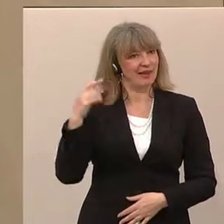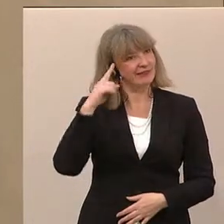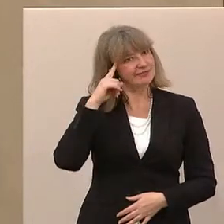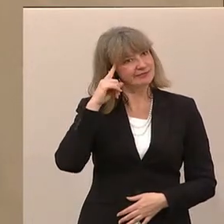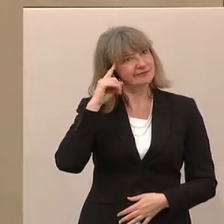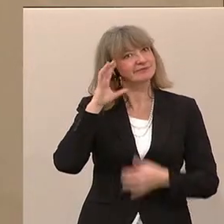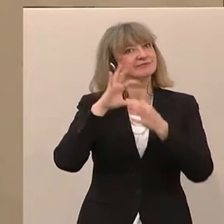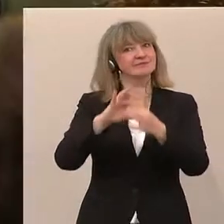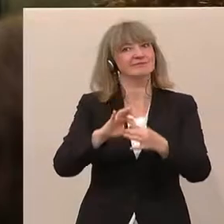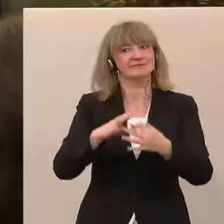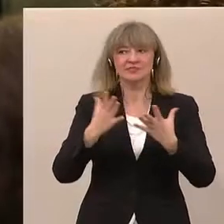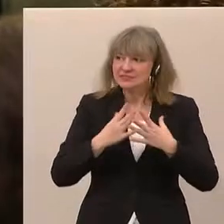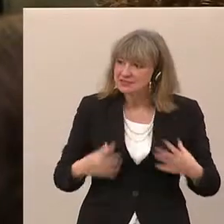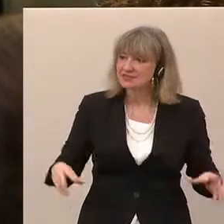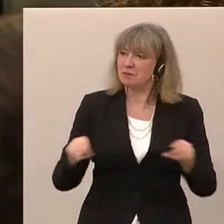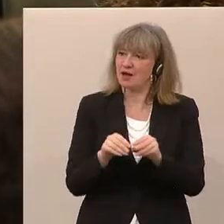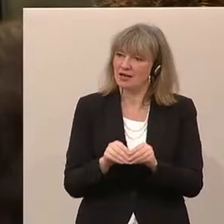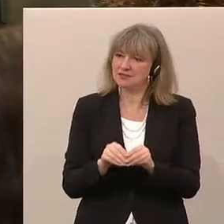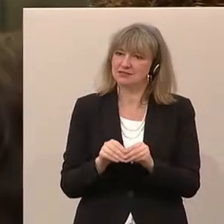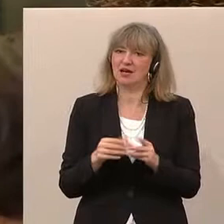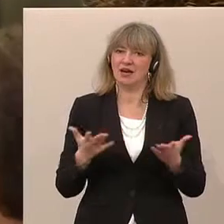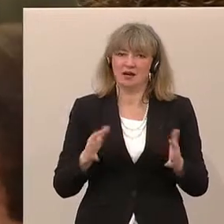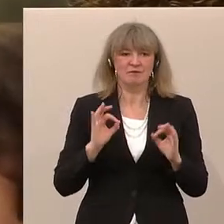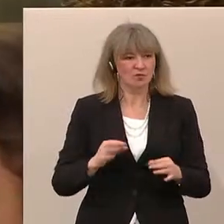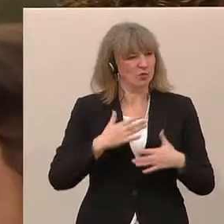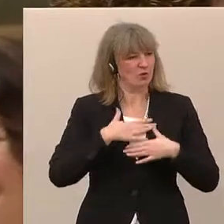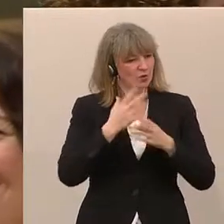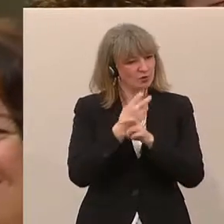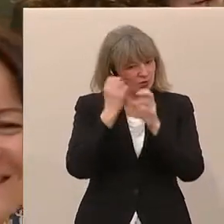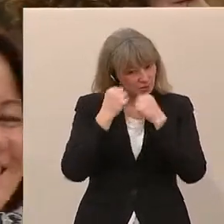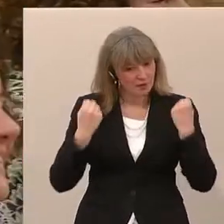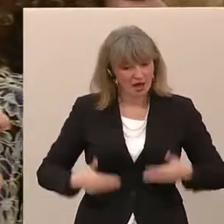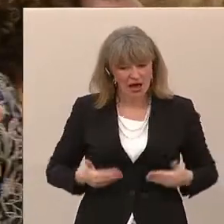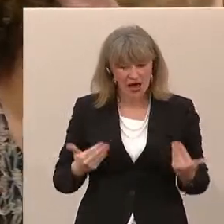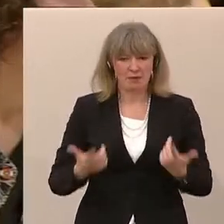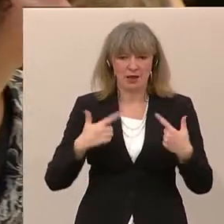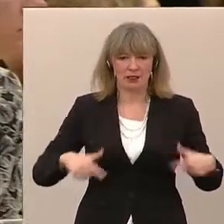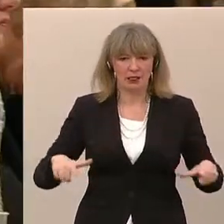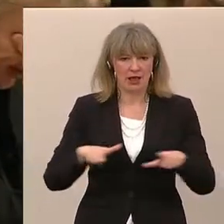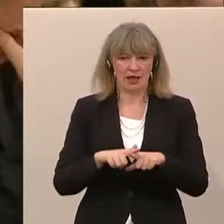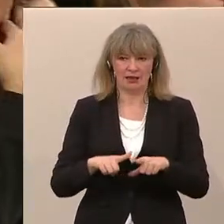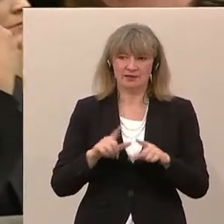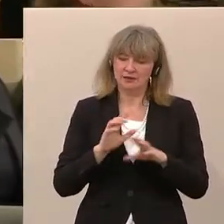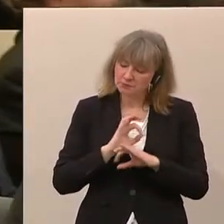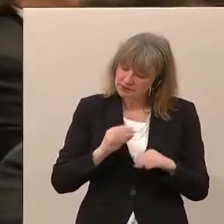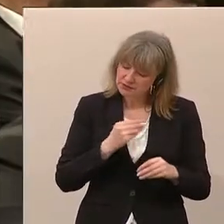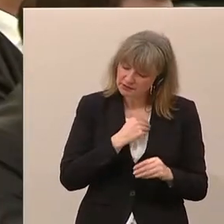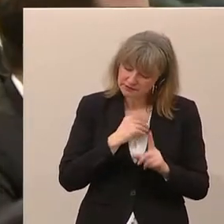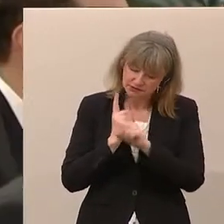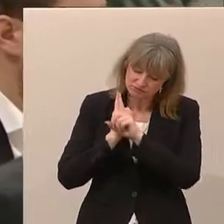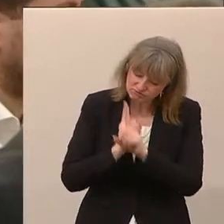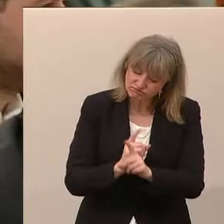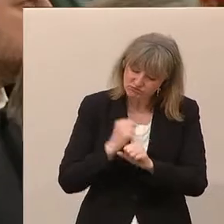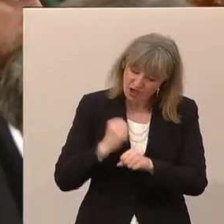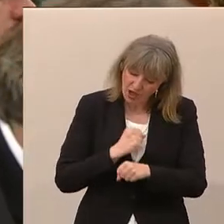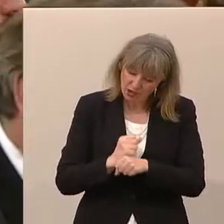nehmen, gemeinsam zum Wohl unserer österreichischen Republik und unseres Heimatlandes auch mit bestem Wissen und Gewissen die Arbeit